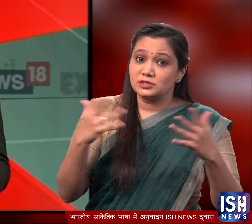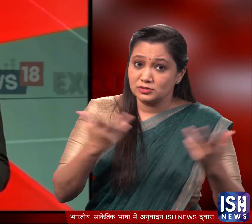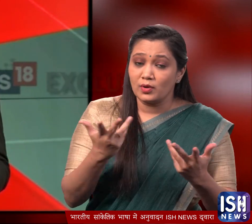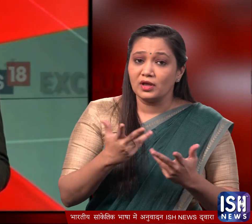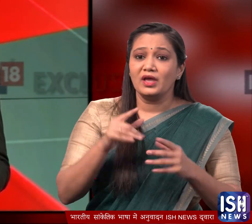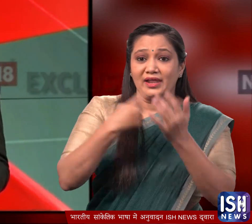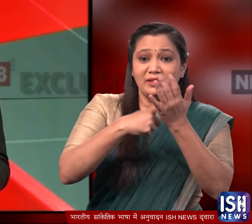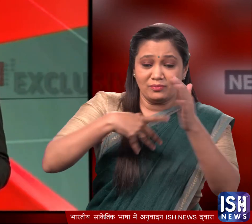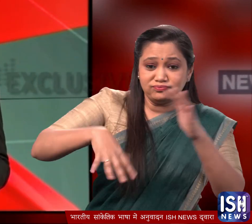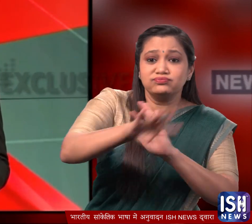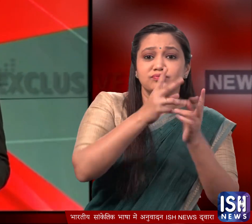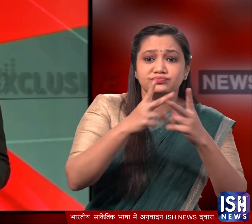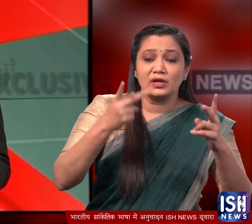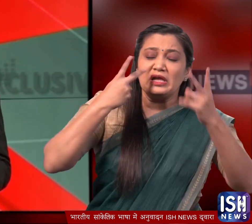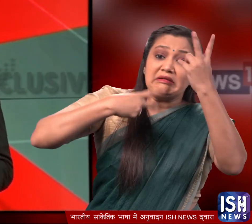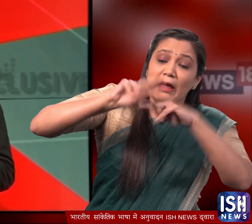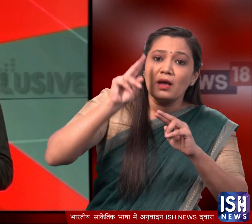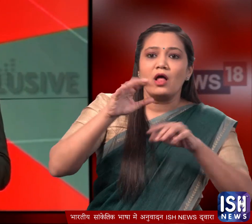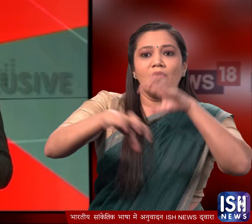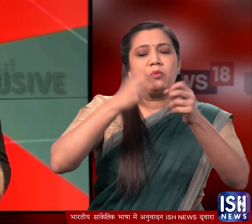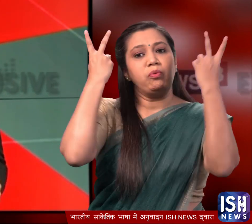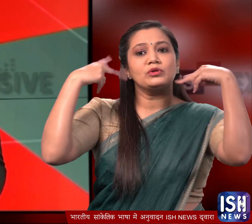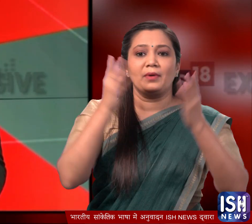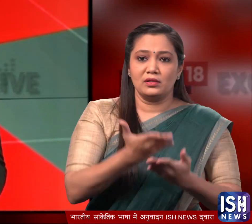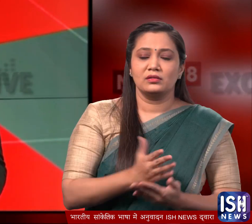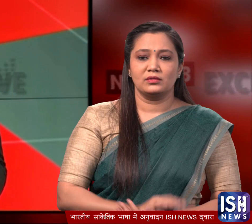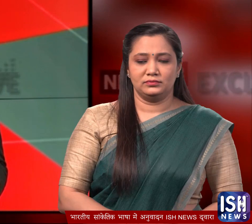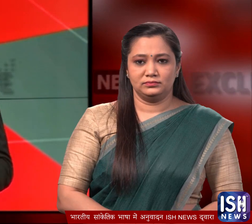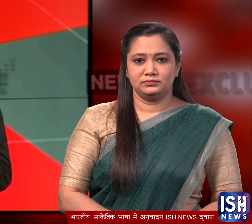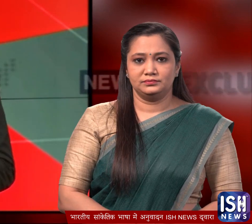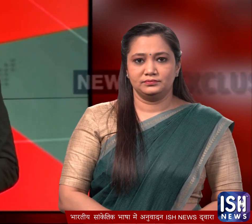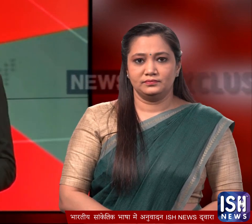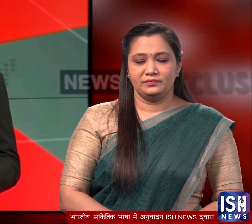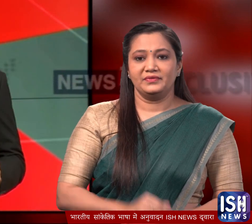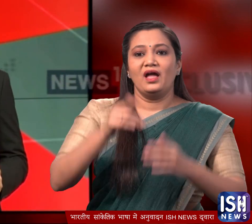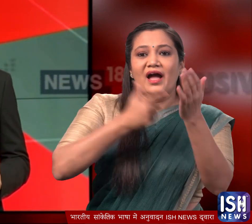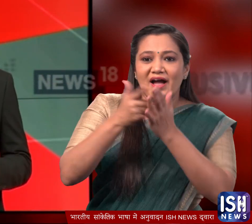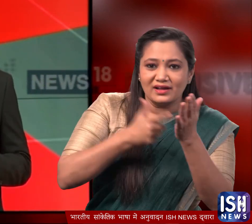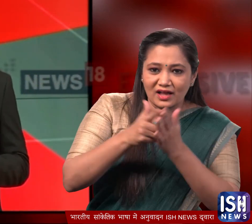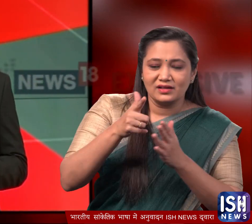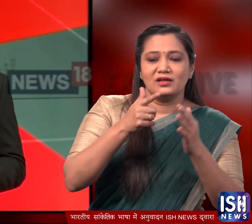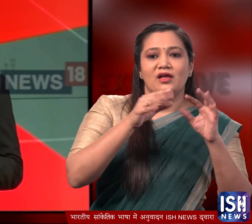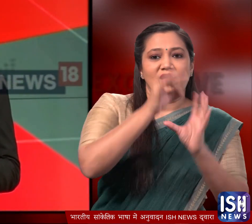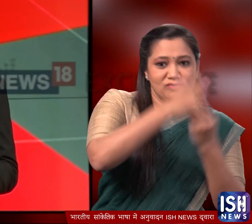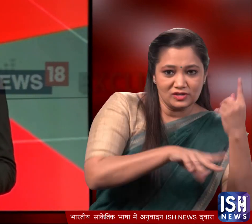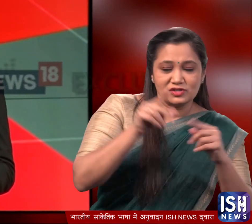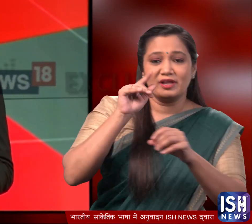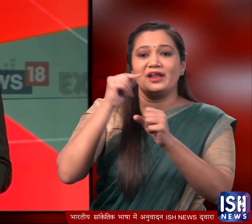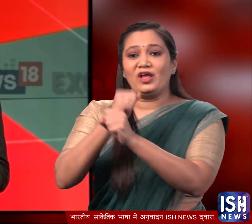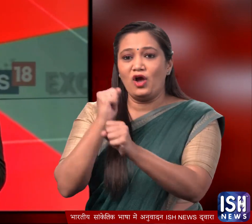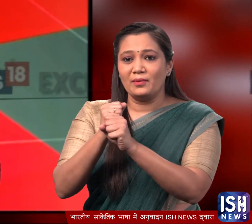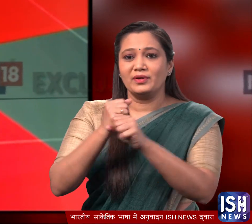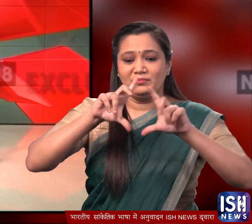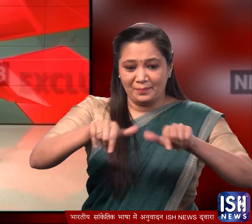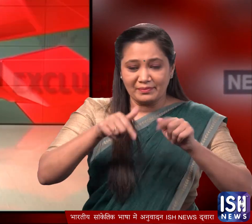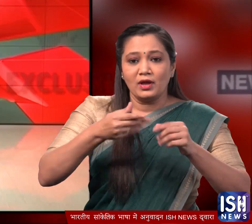गंभीर हो सकती है क्योंकि रणथंबोर में क्षमता से दुगने बाघ बाघिन हो चुके हैं। एक बार फिर किसान संगठनों और सरकार के बीच